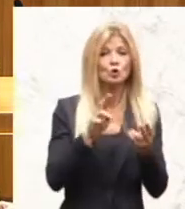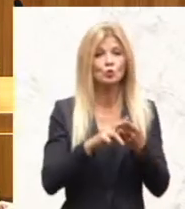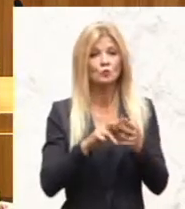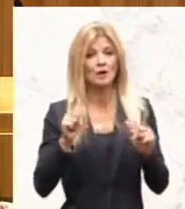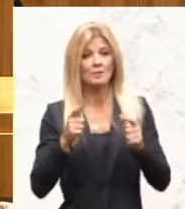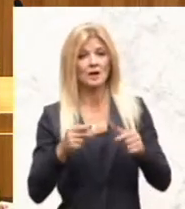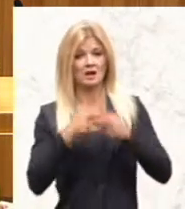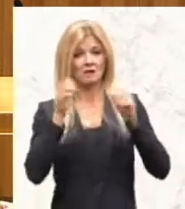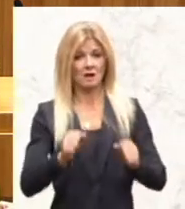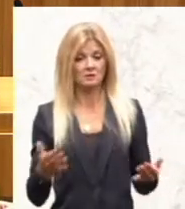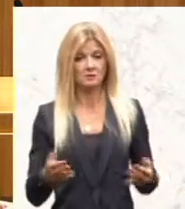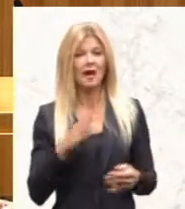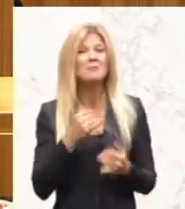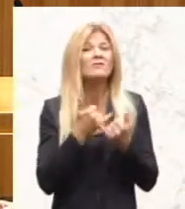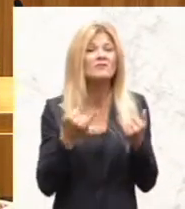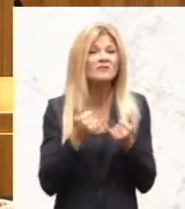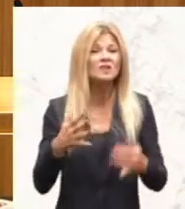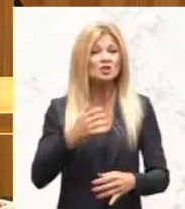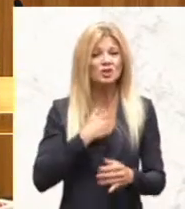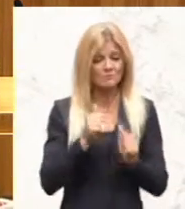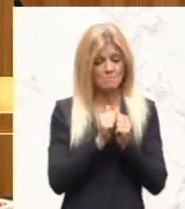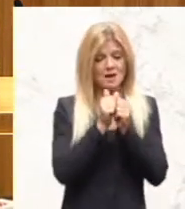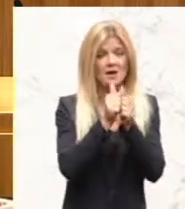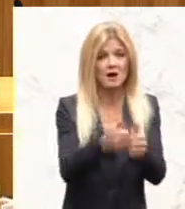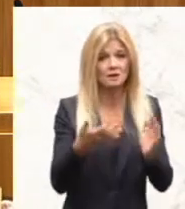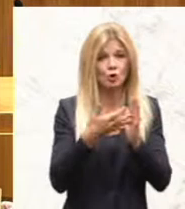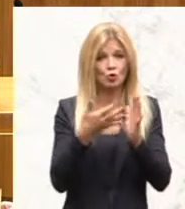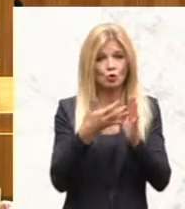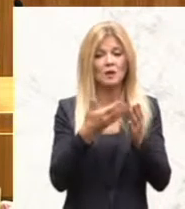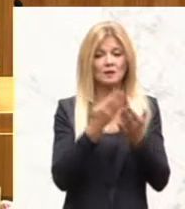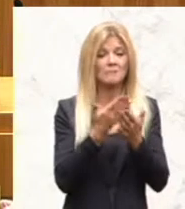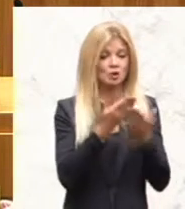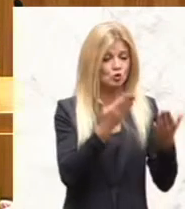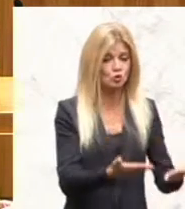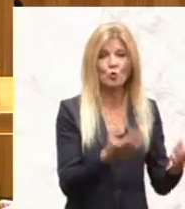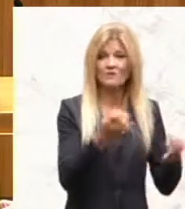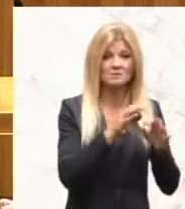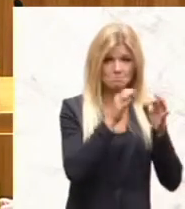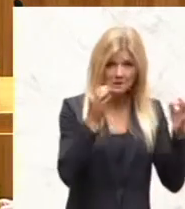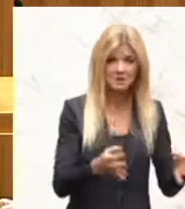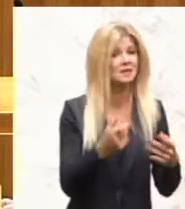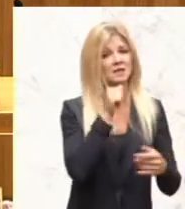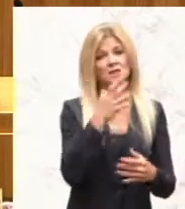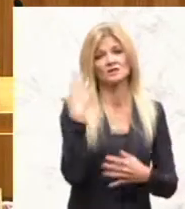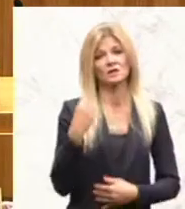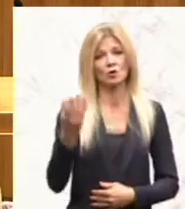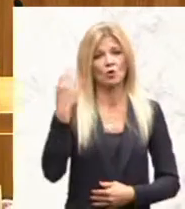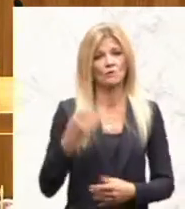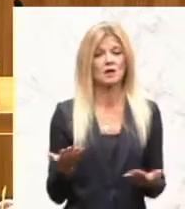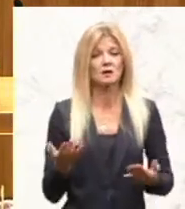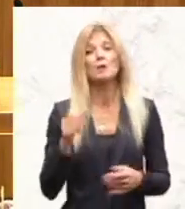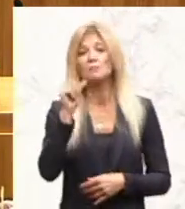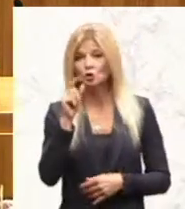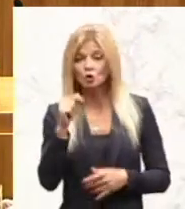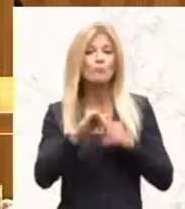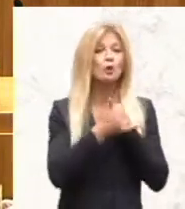von vornherein durch begleitende Kontrolle dafür zu sorgen, dass diese Vorfälle sich nicht wiederholen, dass Projekte von vornherein ordentlich budgetiert